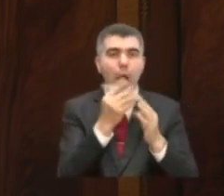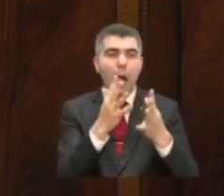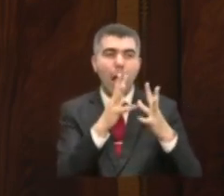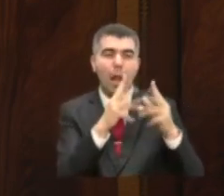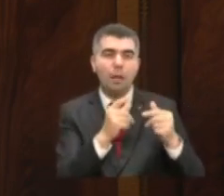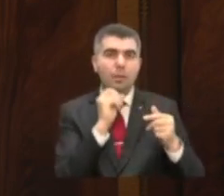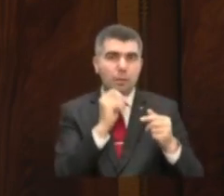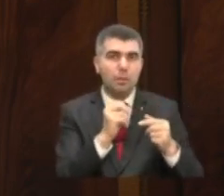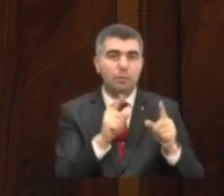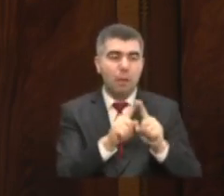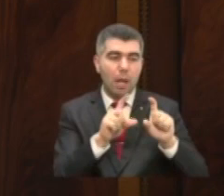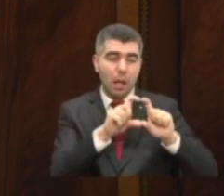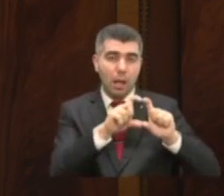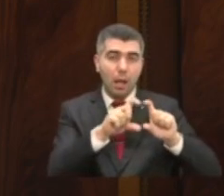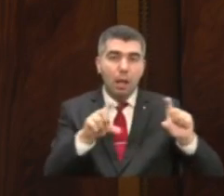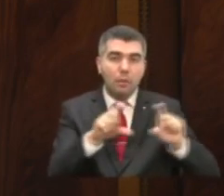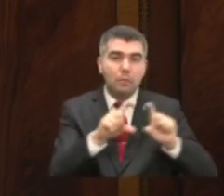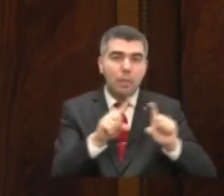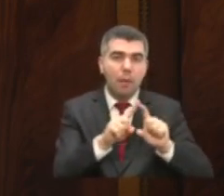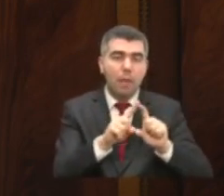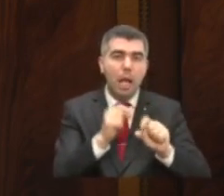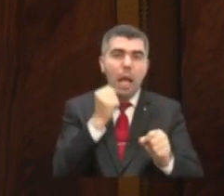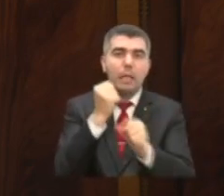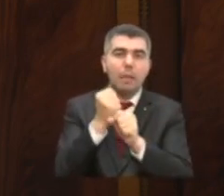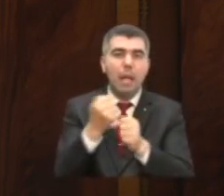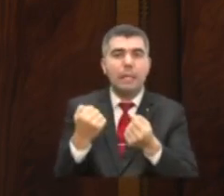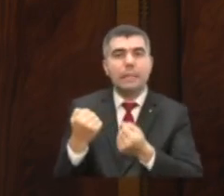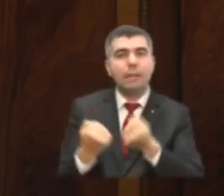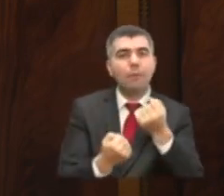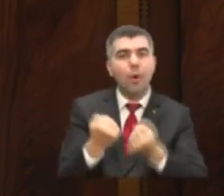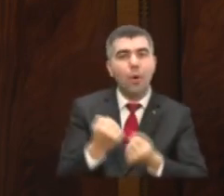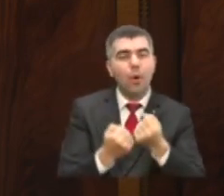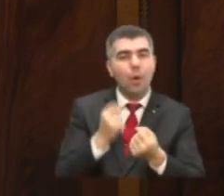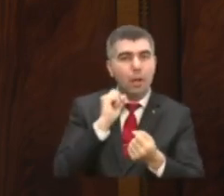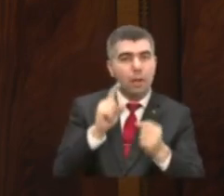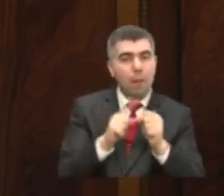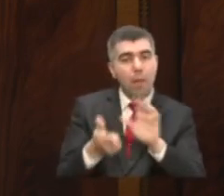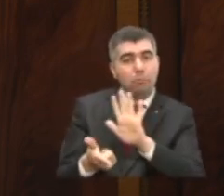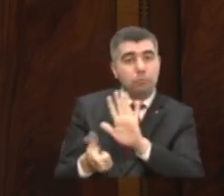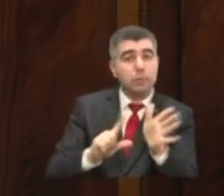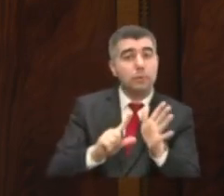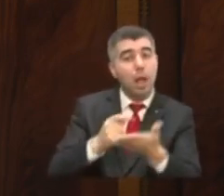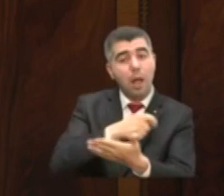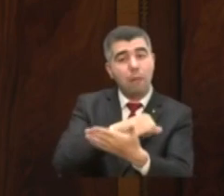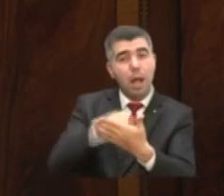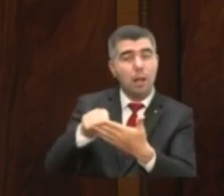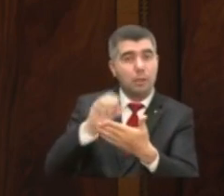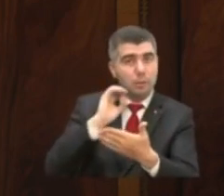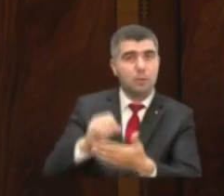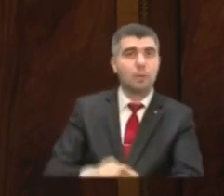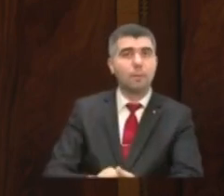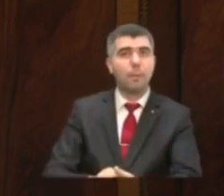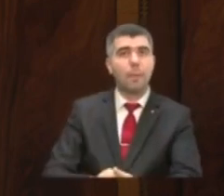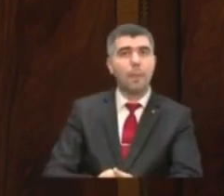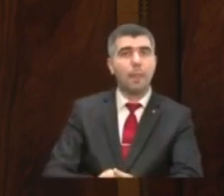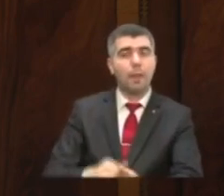البطاقة المهنية اللي تتكلف أكثر من 7000 درهم فوق الاستطاعة ديال ذاك السيد الفقير والضعيف المقاول الجد الصغير. تنظيم القطاع